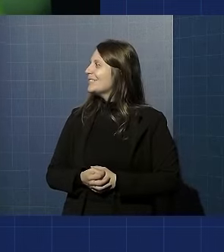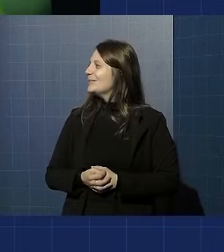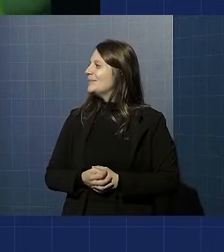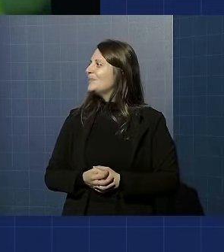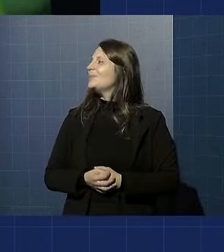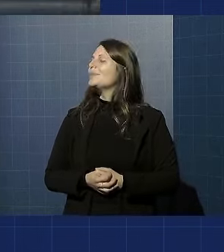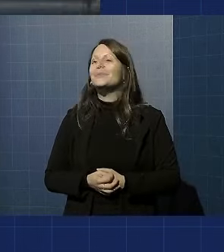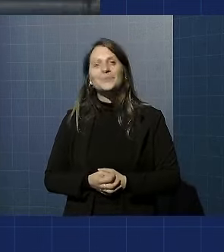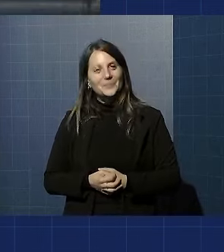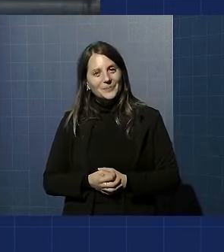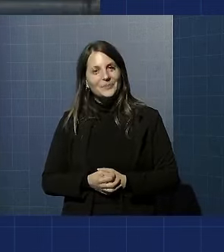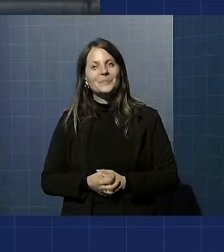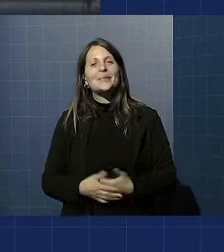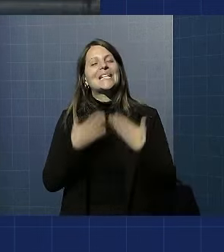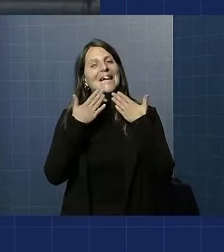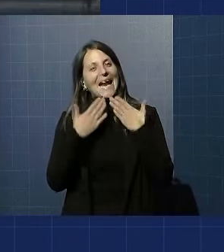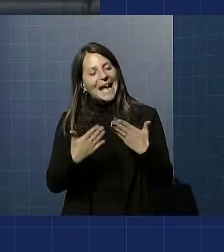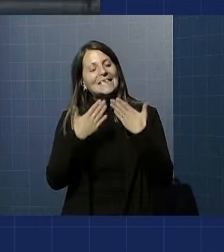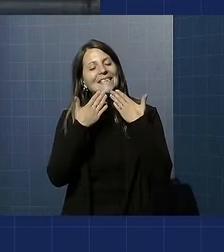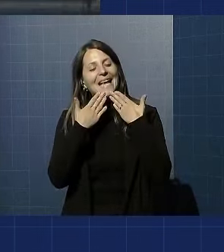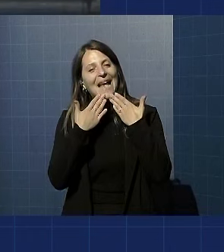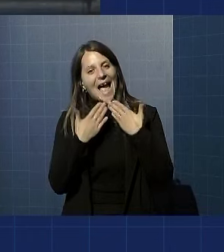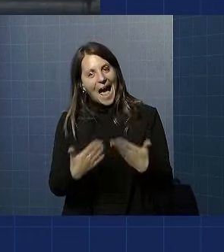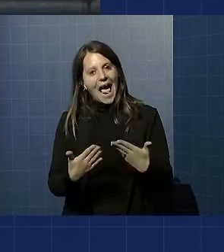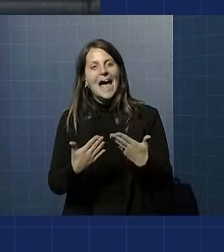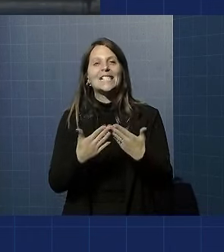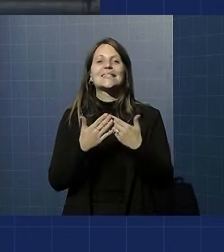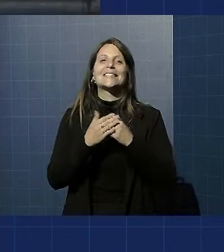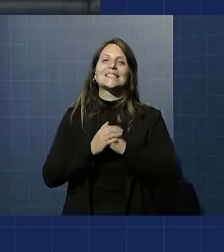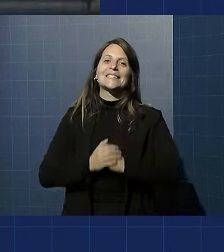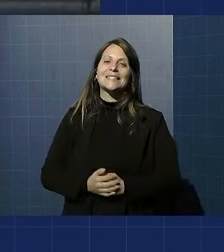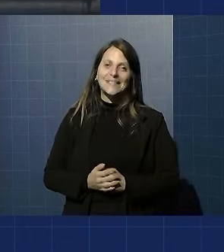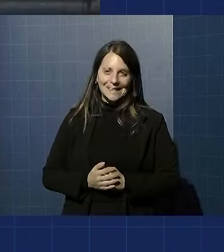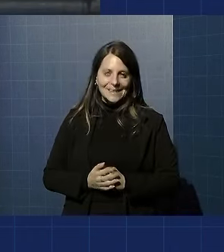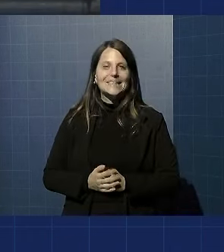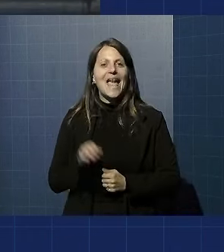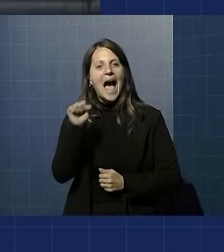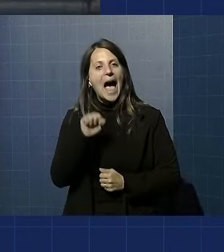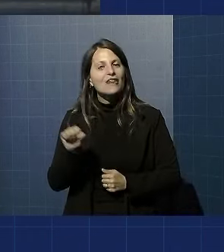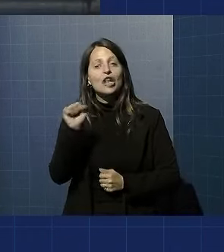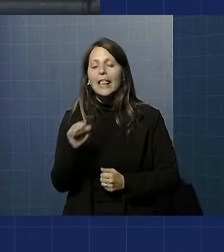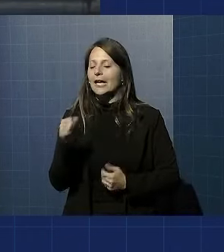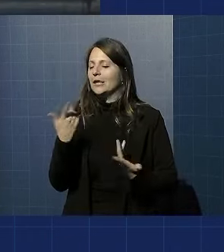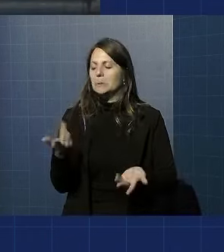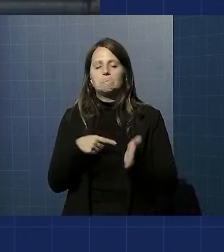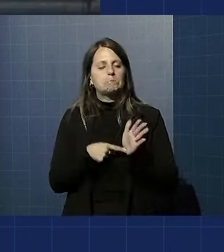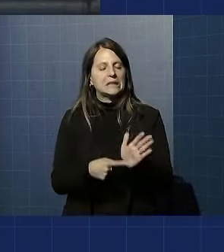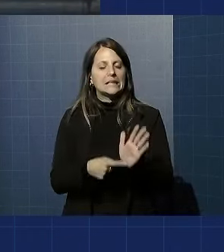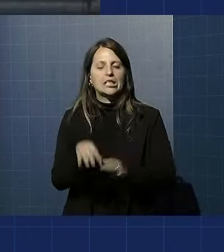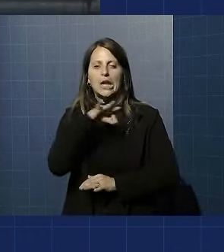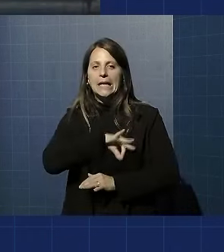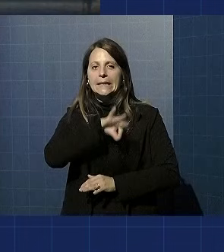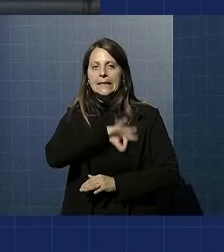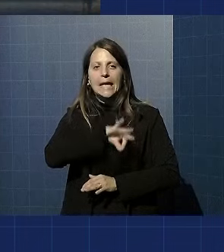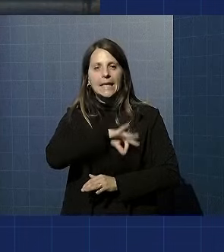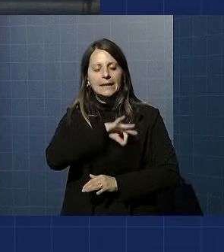Thank you very much, Angelique. Grazie per questa presentazione interessantissima.